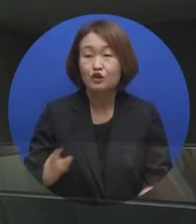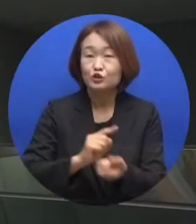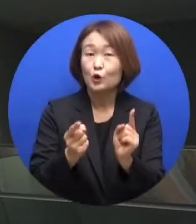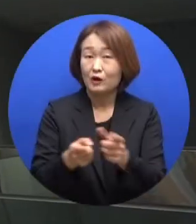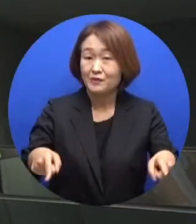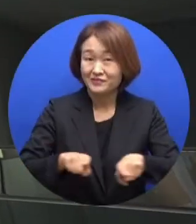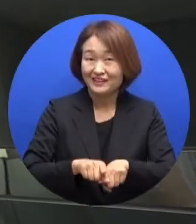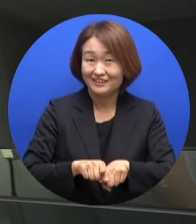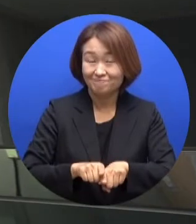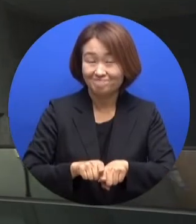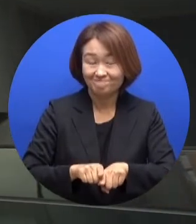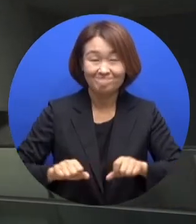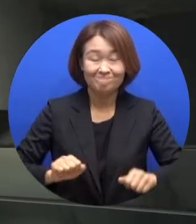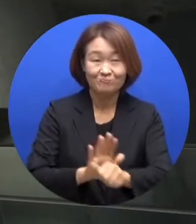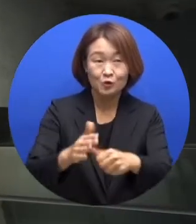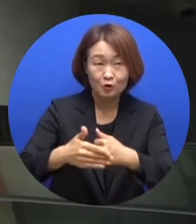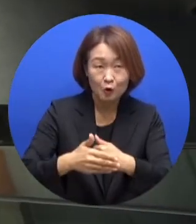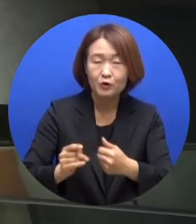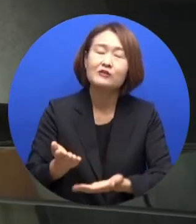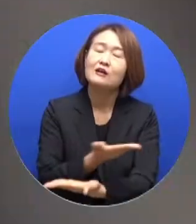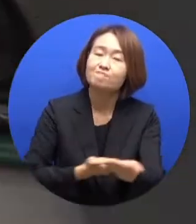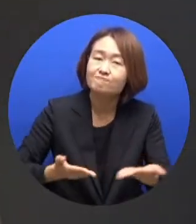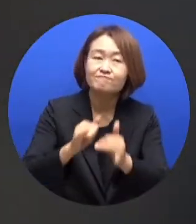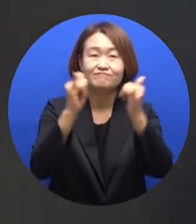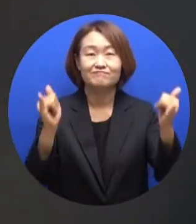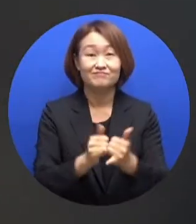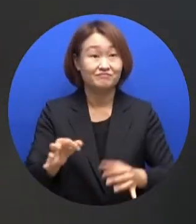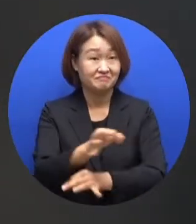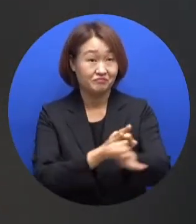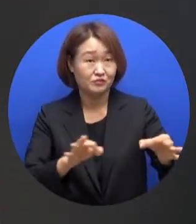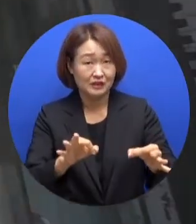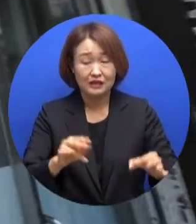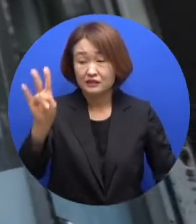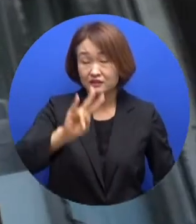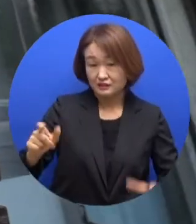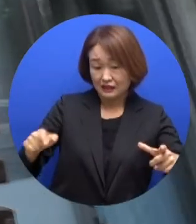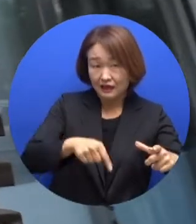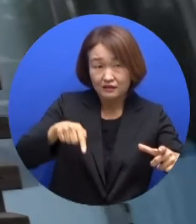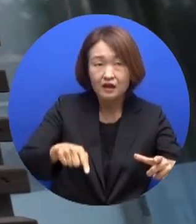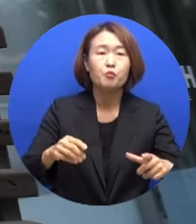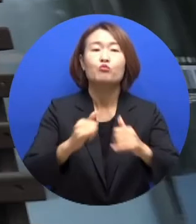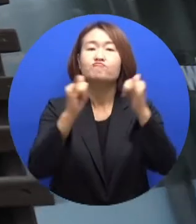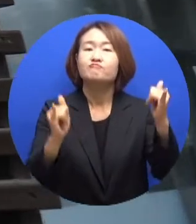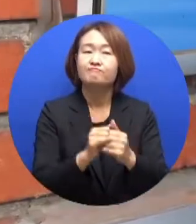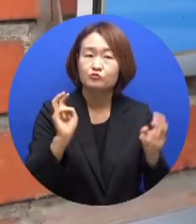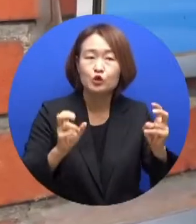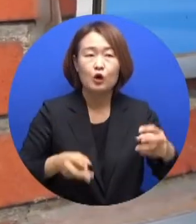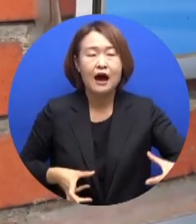상생과 나눔의 가치를 실현해가는 사회적 경제. 우리 시흥에는 사회적 기업,